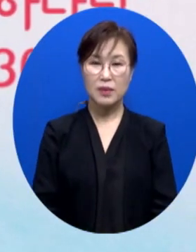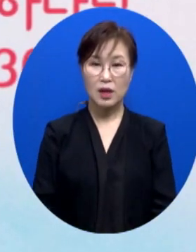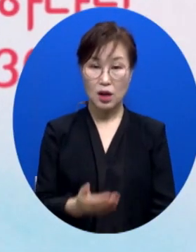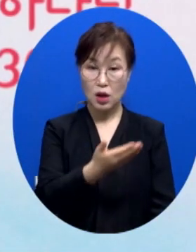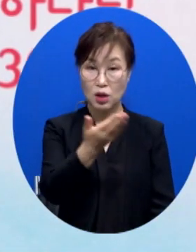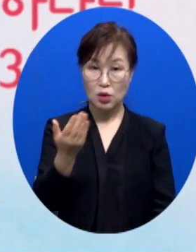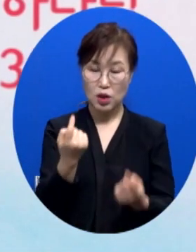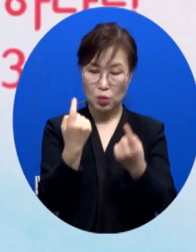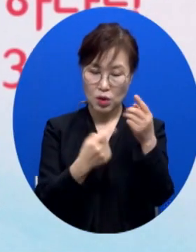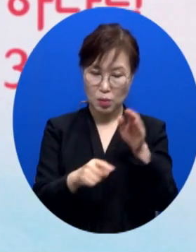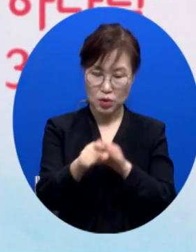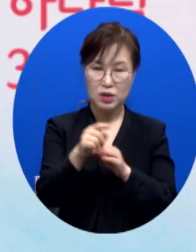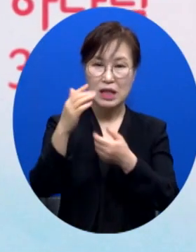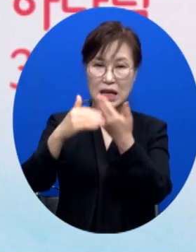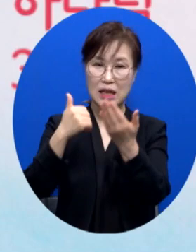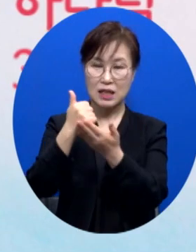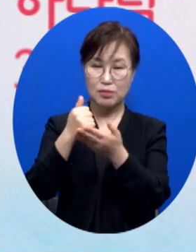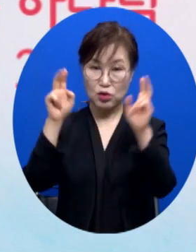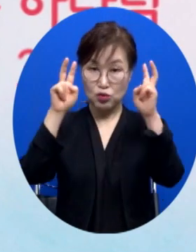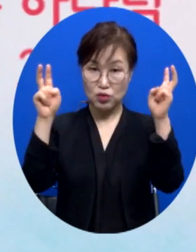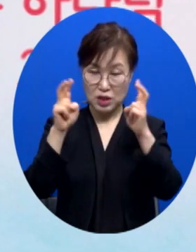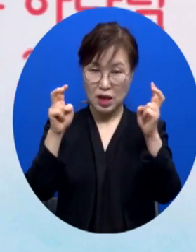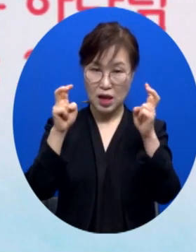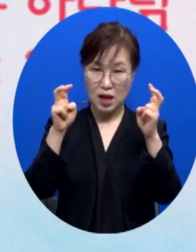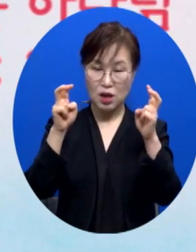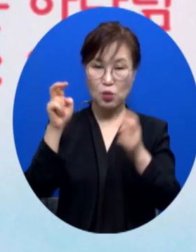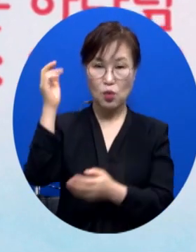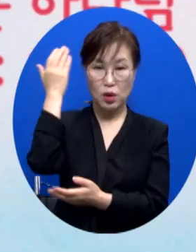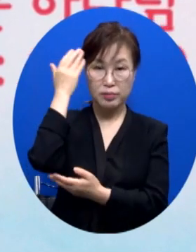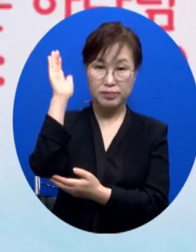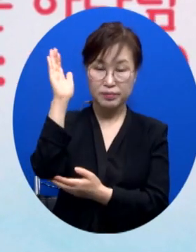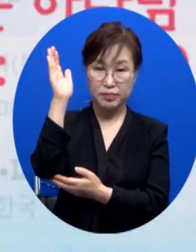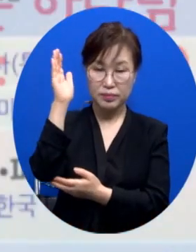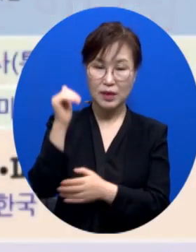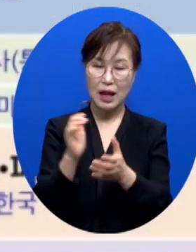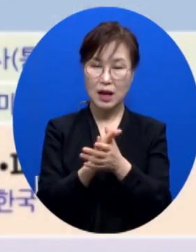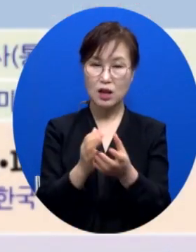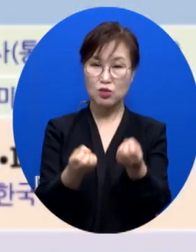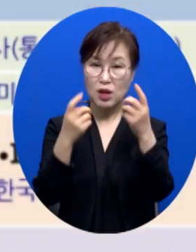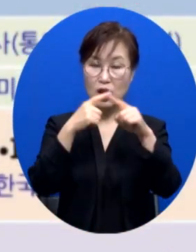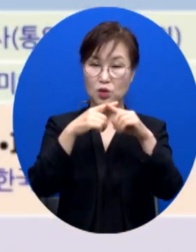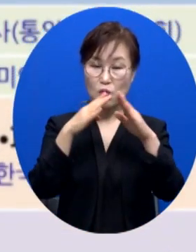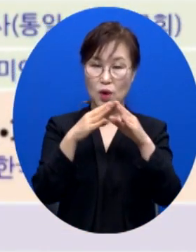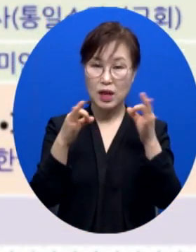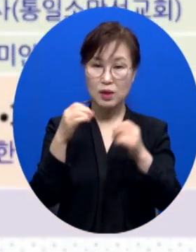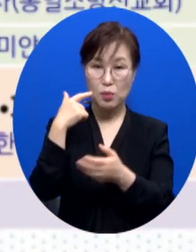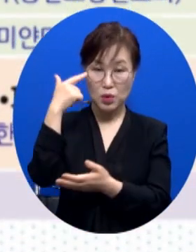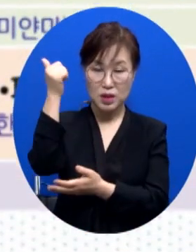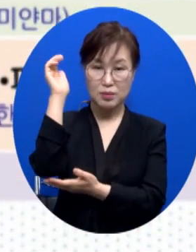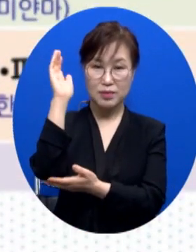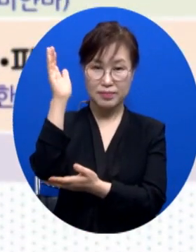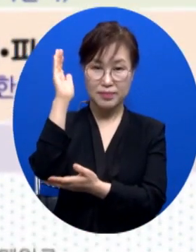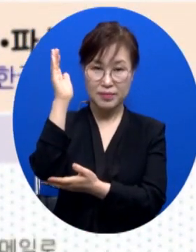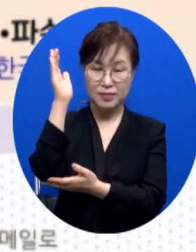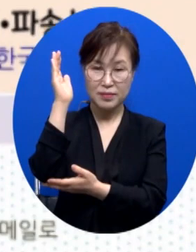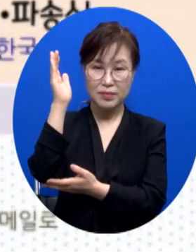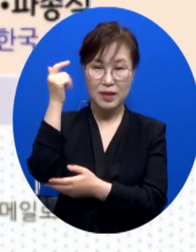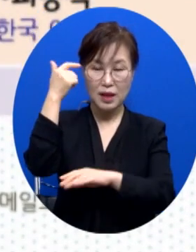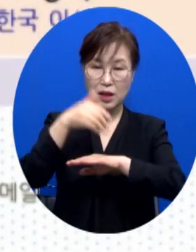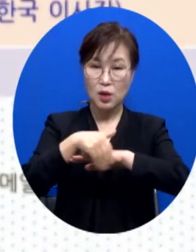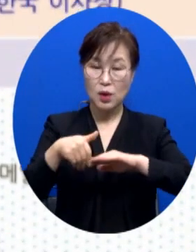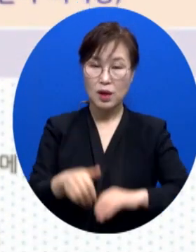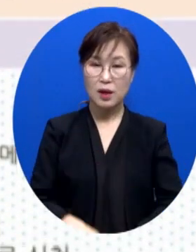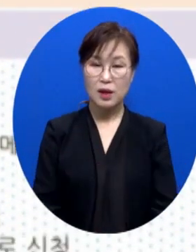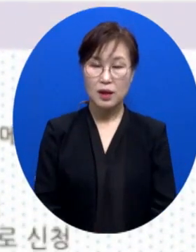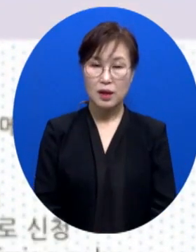너희보다 먼저 가시는 하나님을 주제로 열리는 콘퍼런스에서는 할렐루야 교회 김수국 목사가 메시지를 전할 예정입니다.